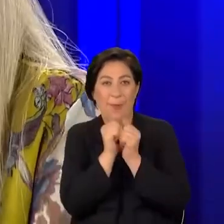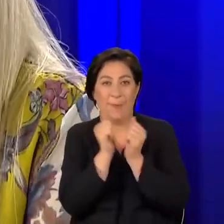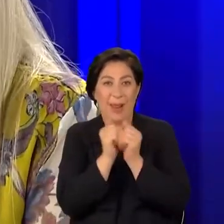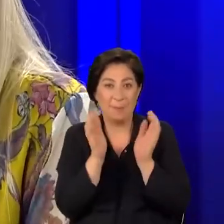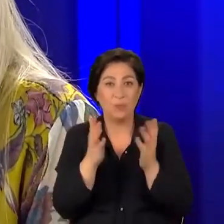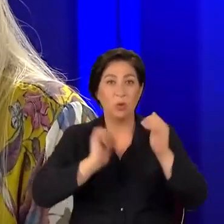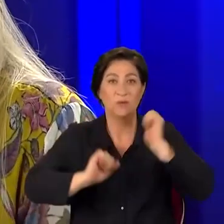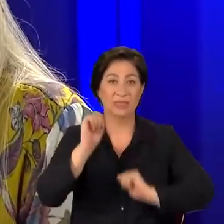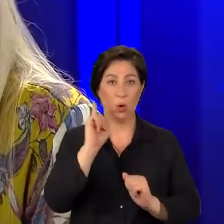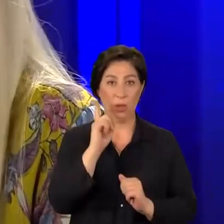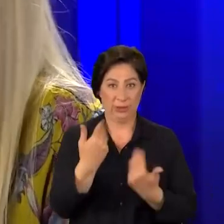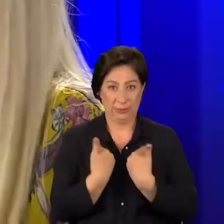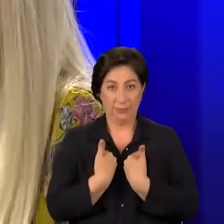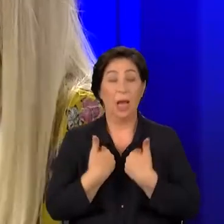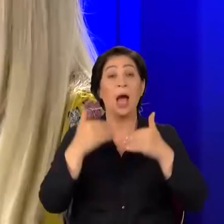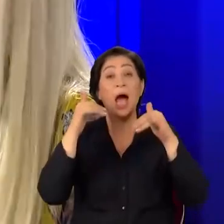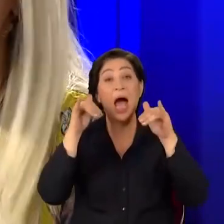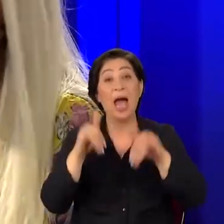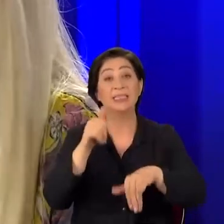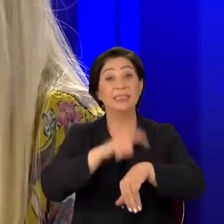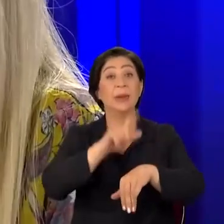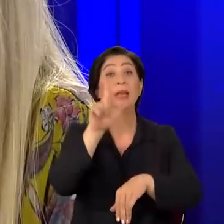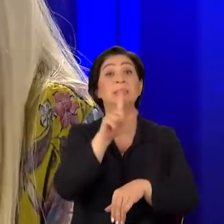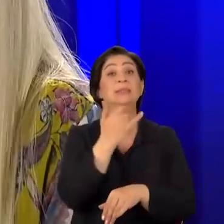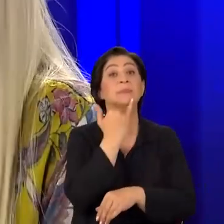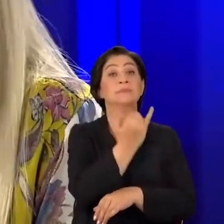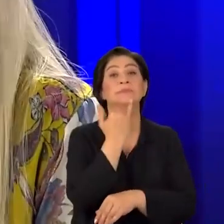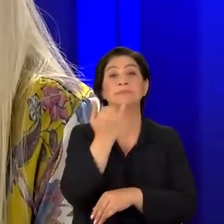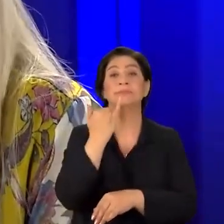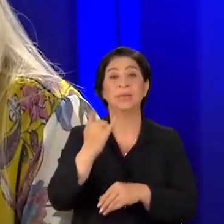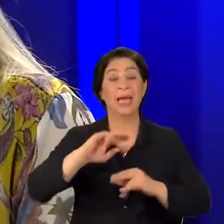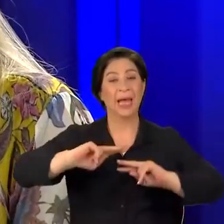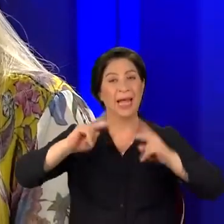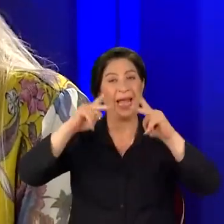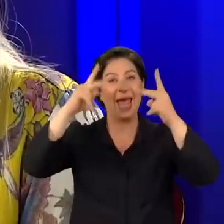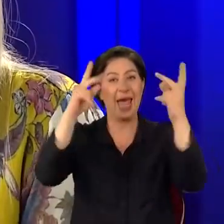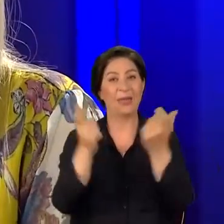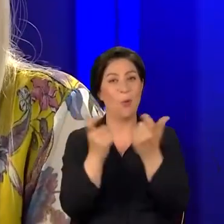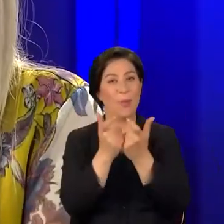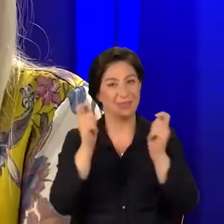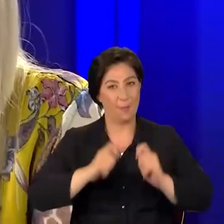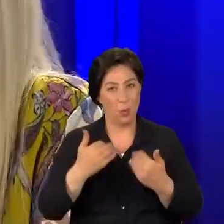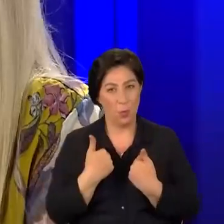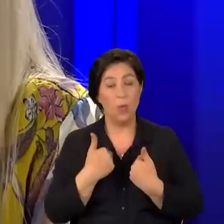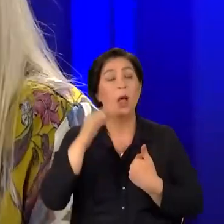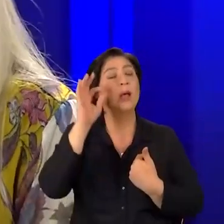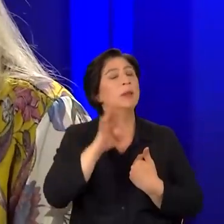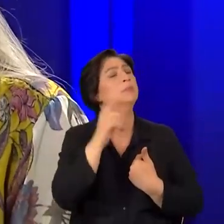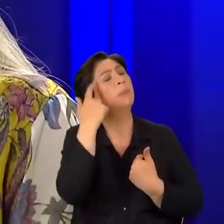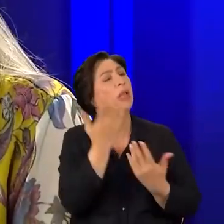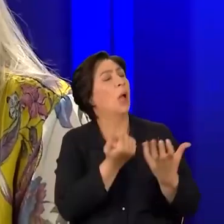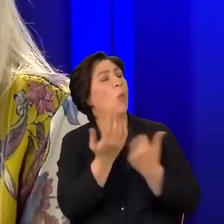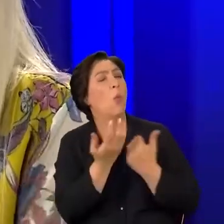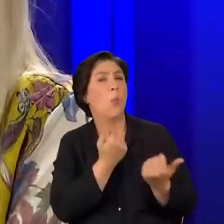içeyim. Hani üniversite hocası olduğum için değil, aynı zamanda ben liseleri de ziyaret ediyorum. Kariyer toplantıları yapıyorum gençlerle ve onlardan sürekli geri